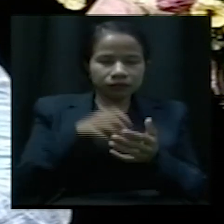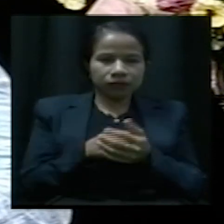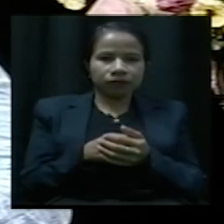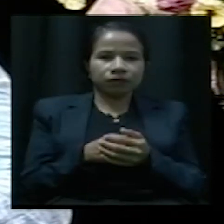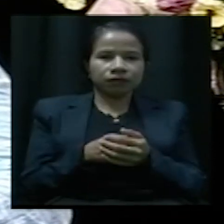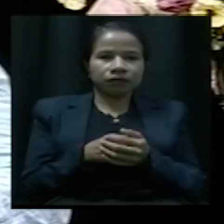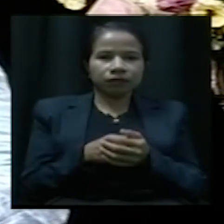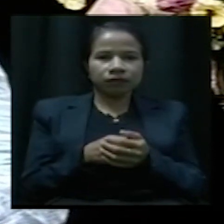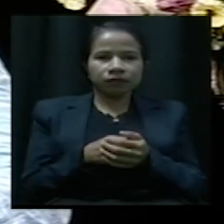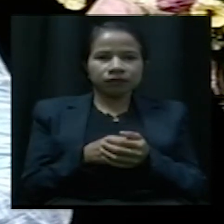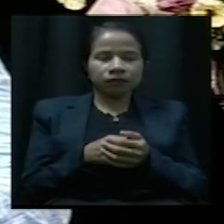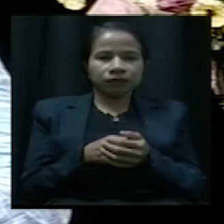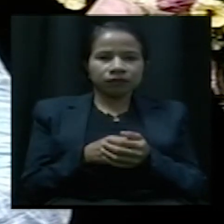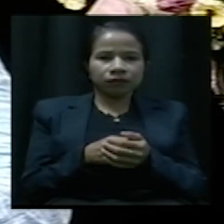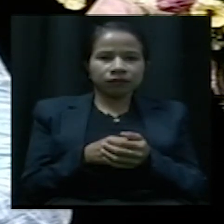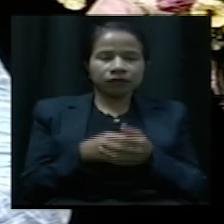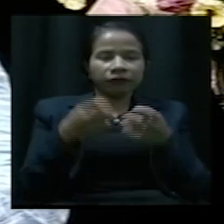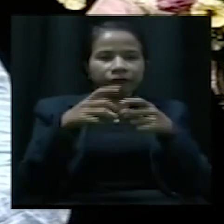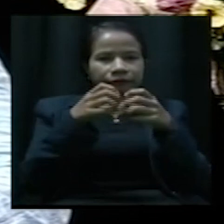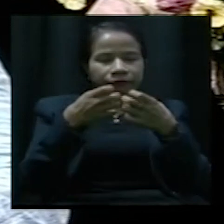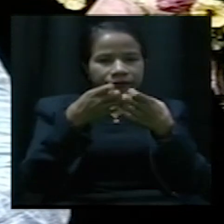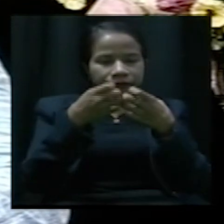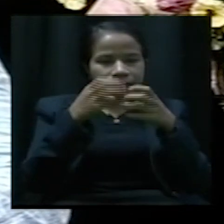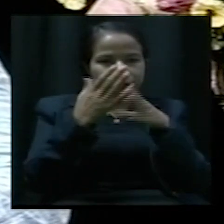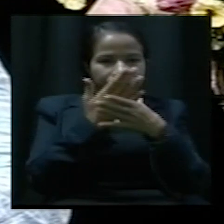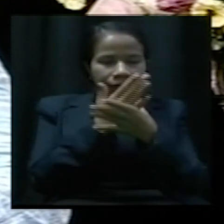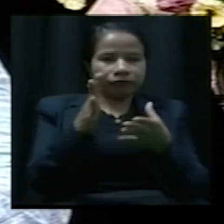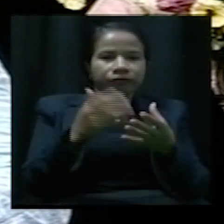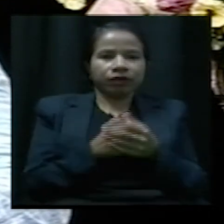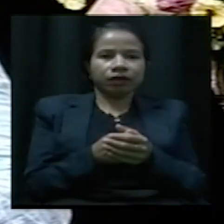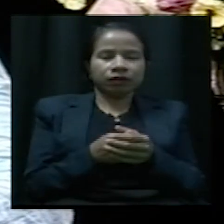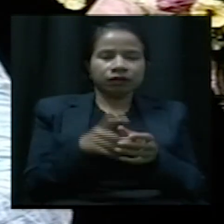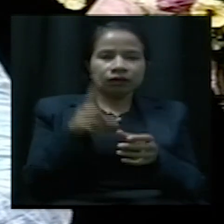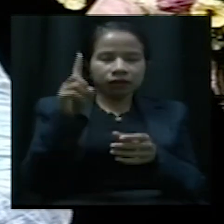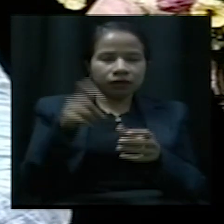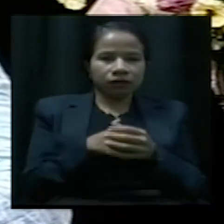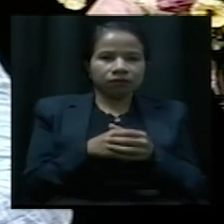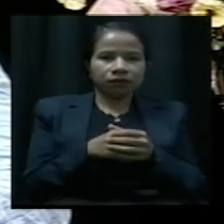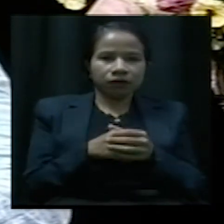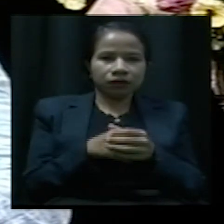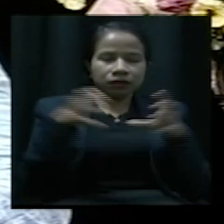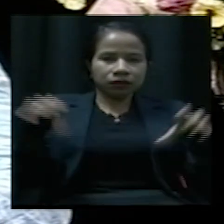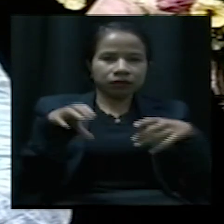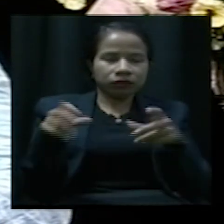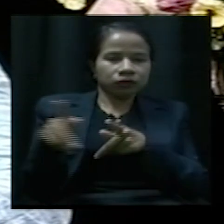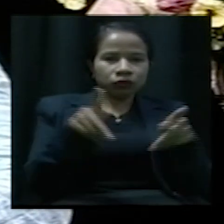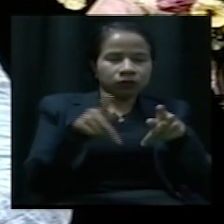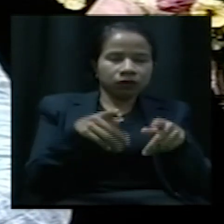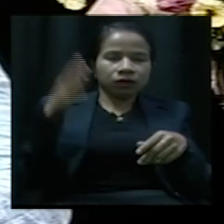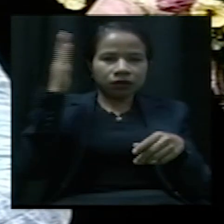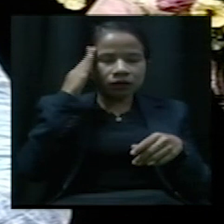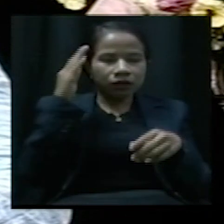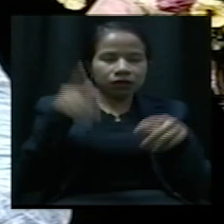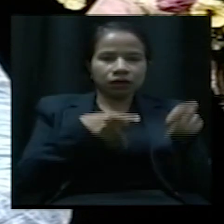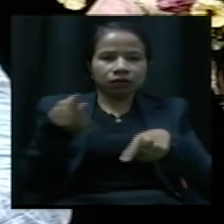hat ne ami fahe ida ba funcionário público ba função público atua tene